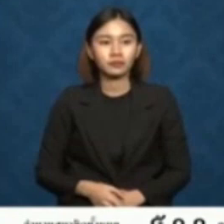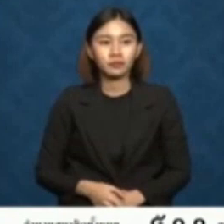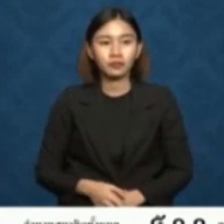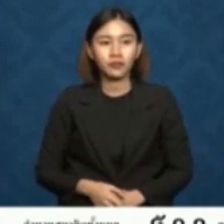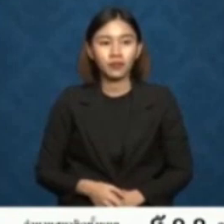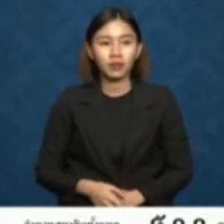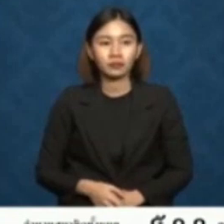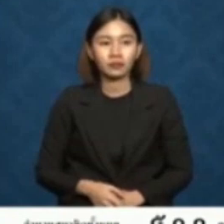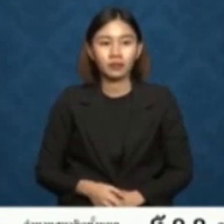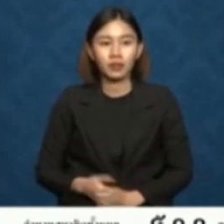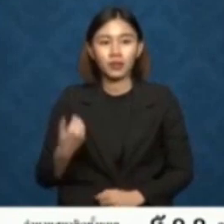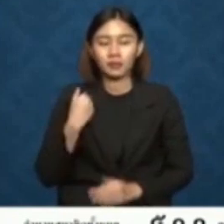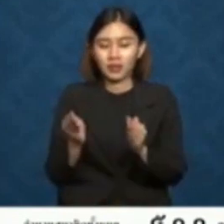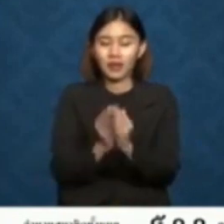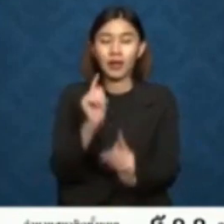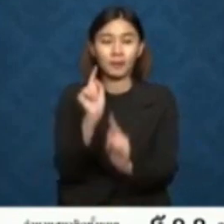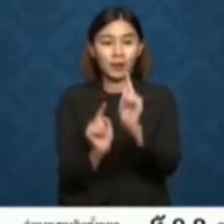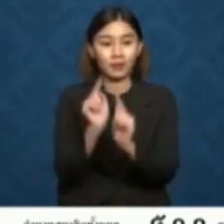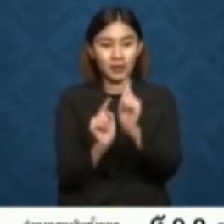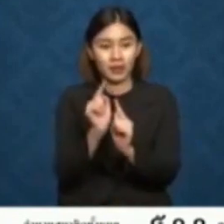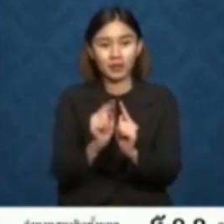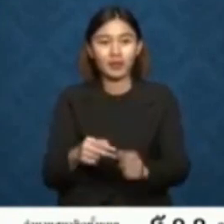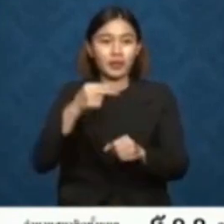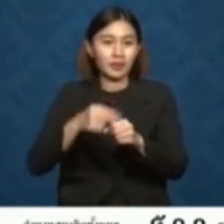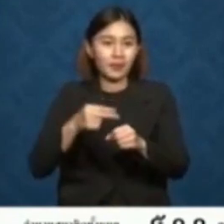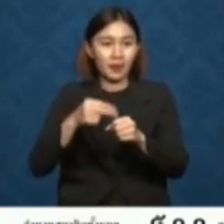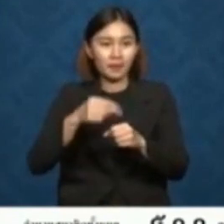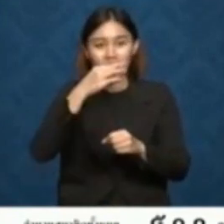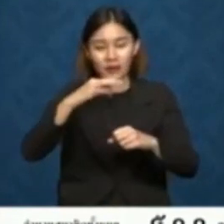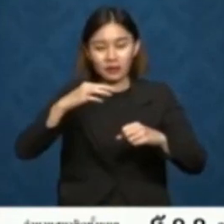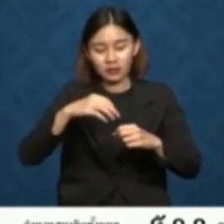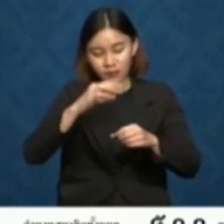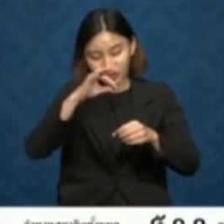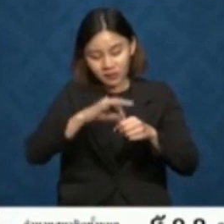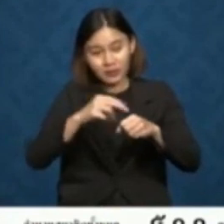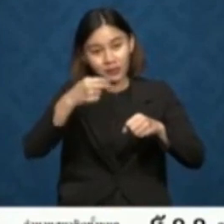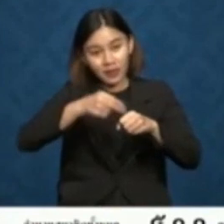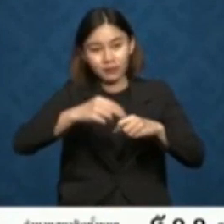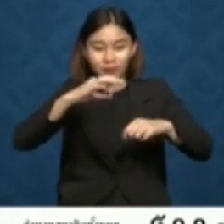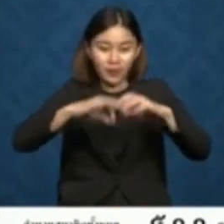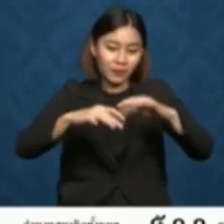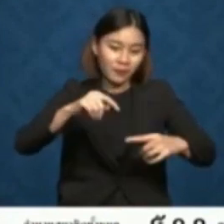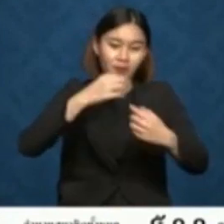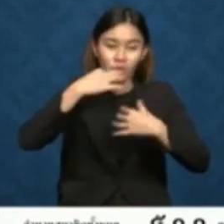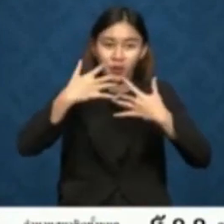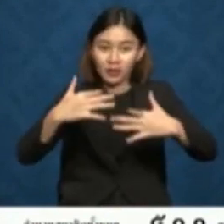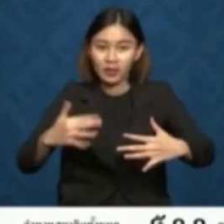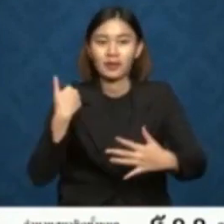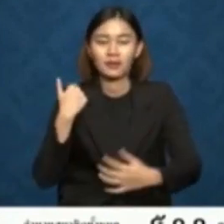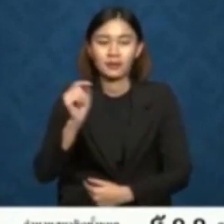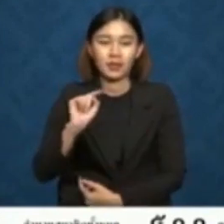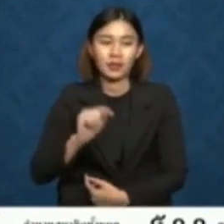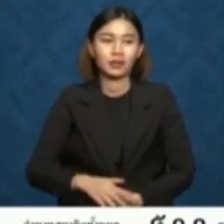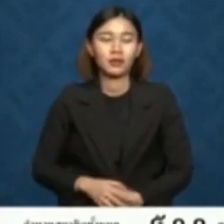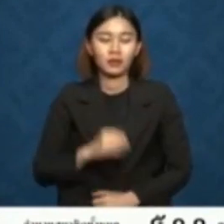นครับท่านประธานครับมีสถิติน้ำมันรั่วครับในประเทศไทยครับที่รวบรวมโดยกรมทรัพยากรทางทะเลและช